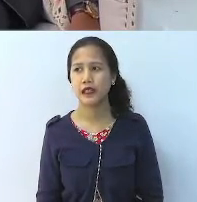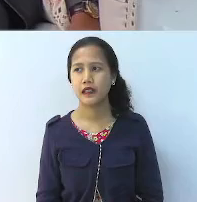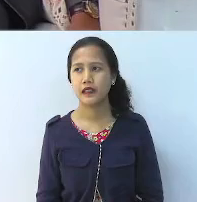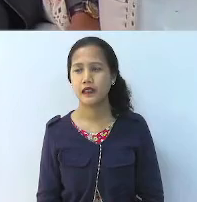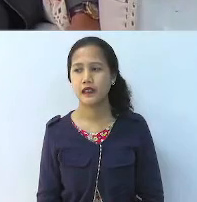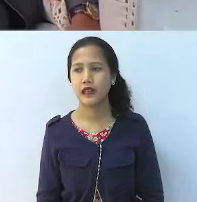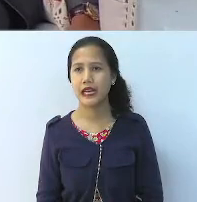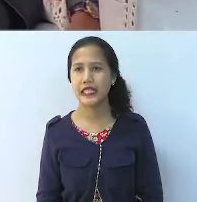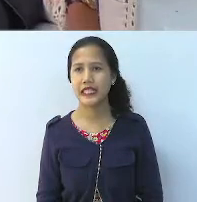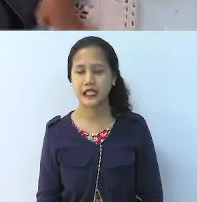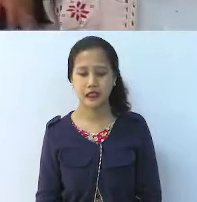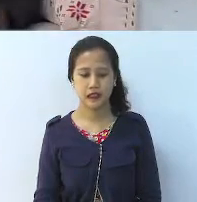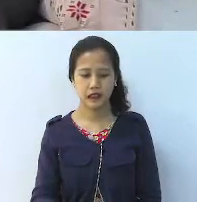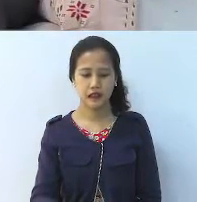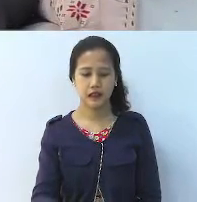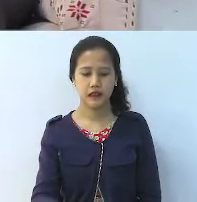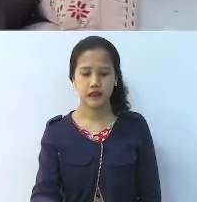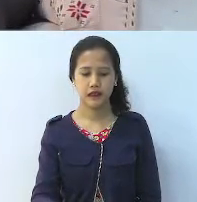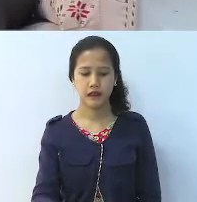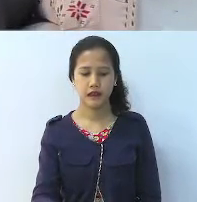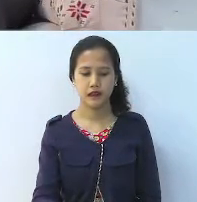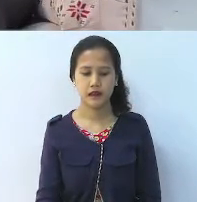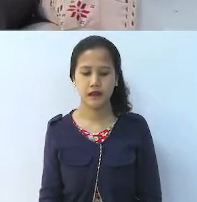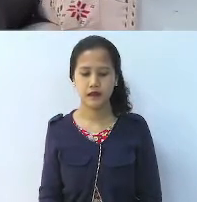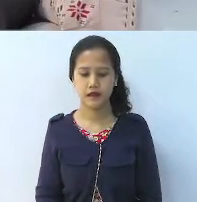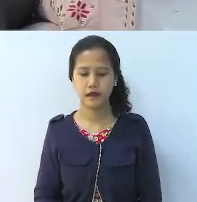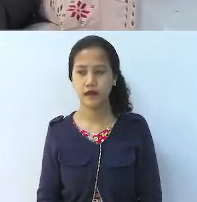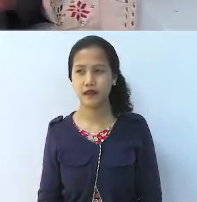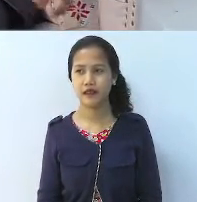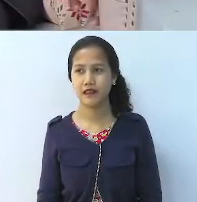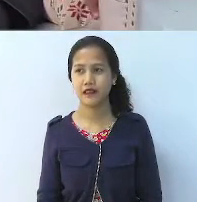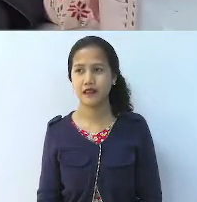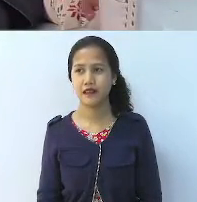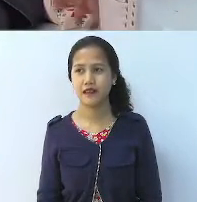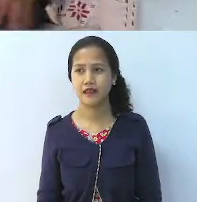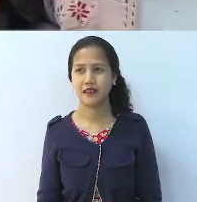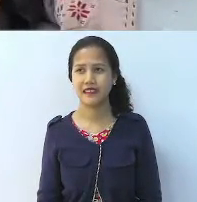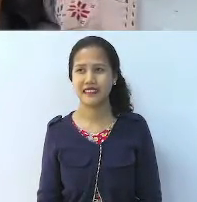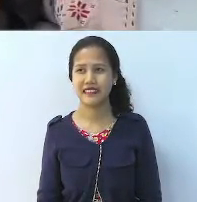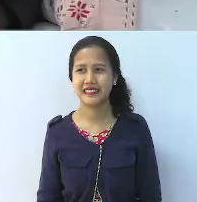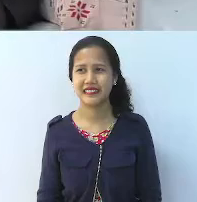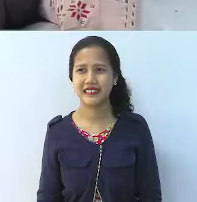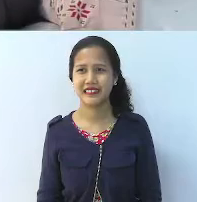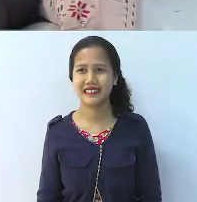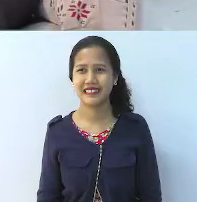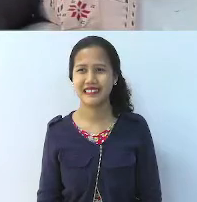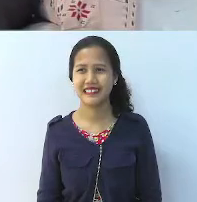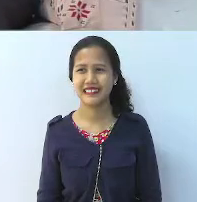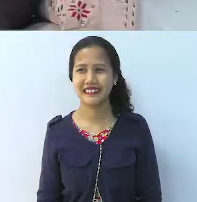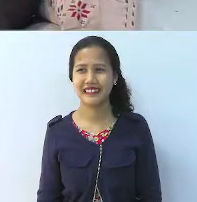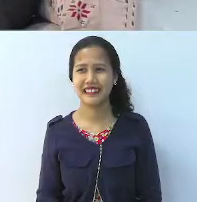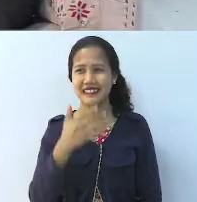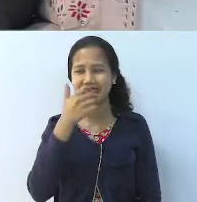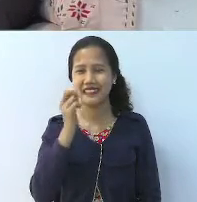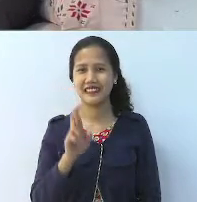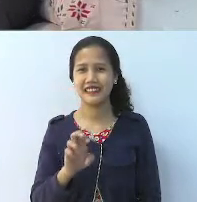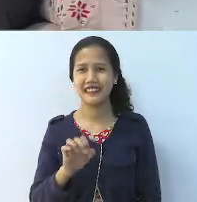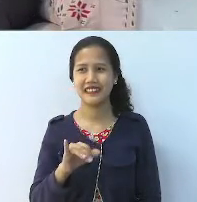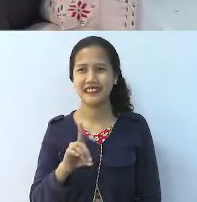nakita. Oo, parang hindi ko nakita. Meron? Oo. Mas nauna ba siya kaya, no? Kay Ma'am Reda, hindi naman. Hindi ko nakita si Reda